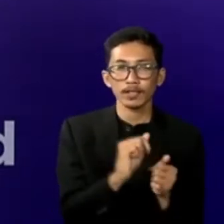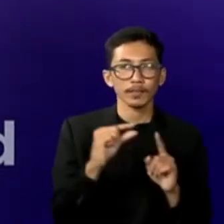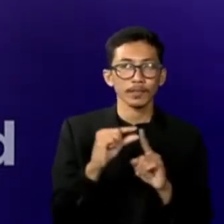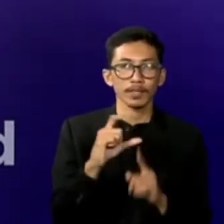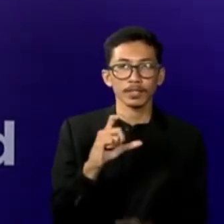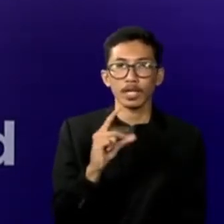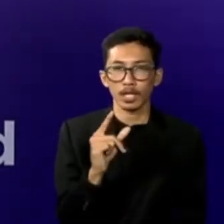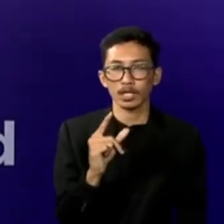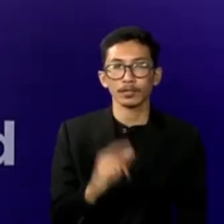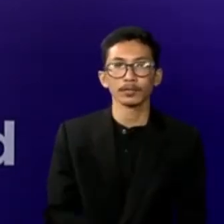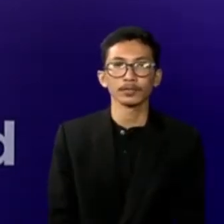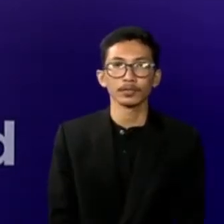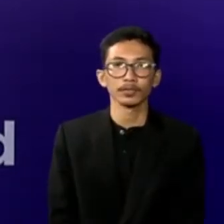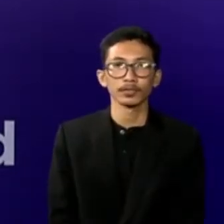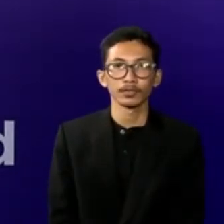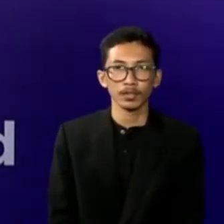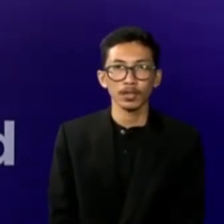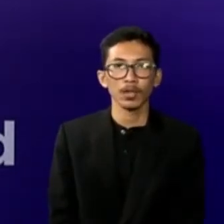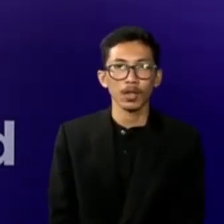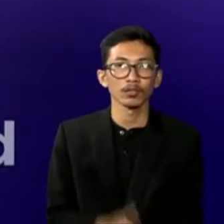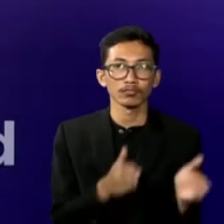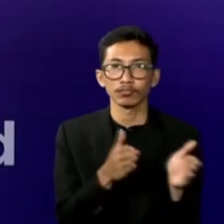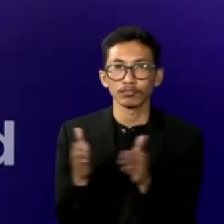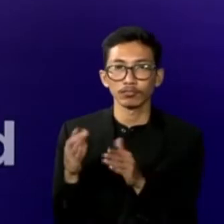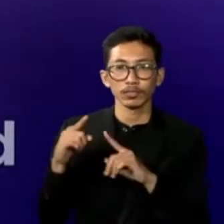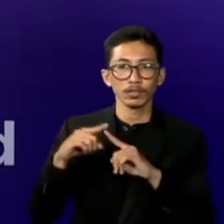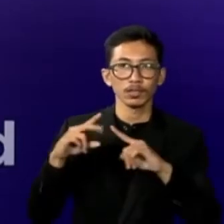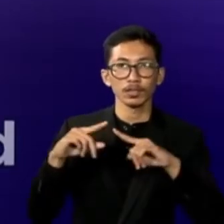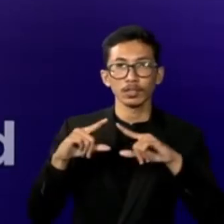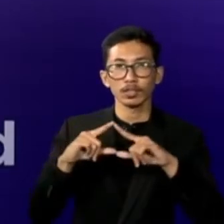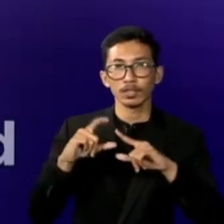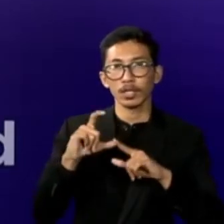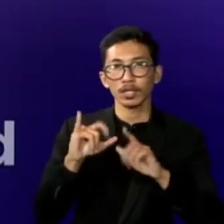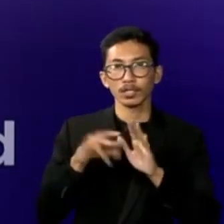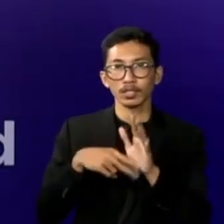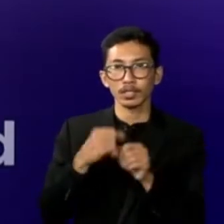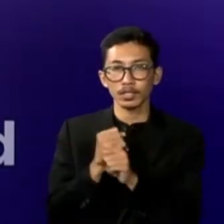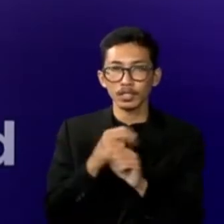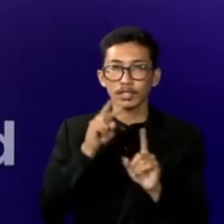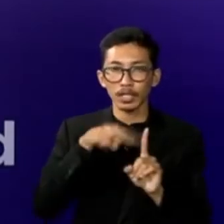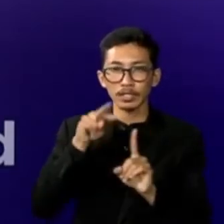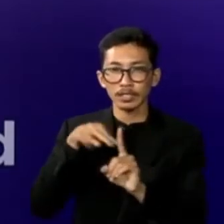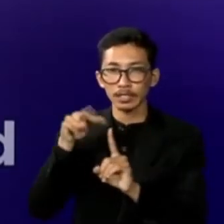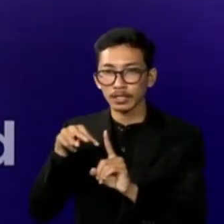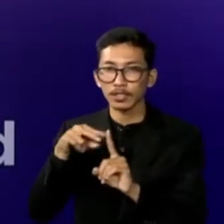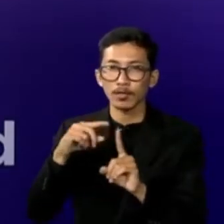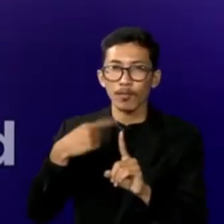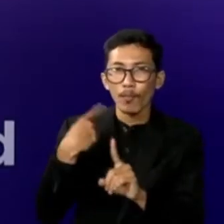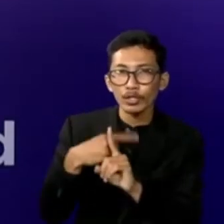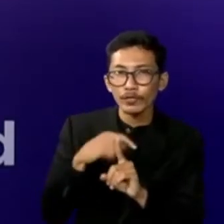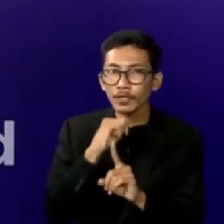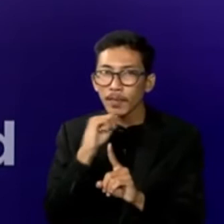tetapi kalau untuk racing artinya untuk mengejar es siapa yang saeko